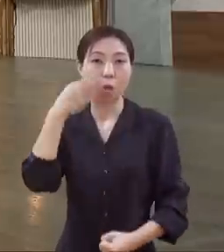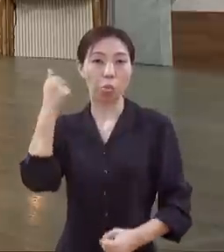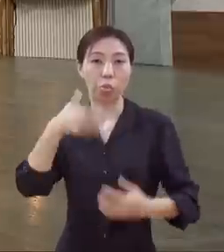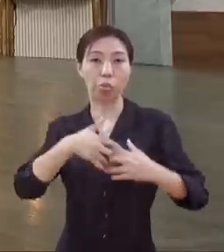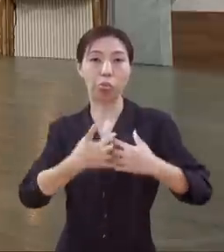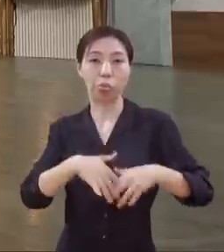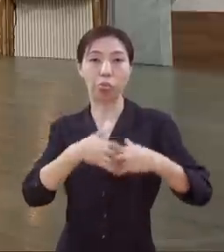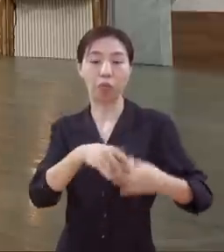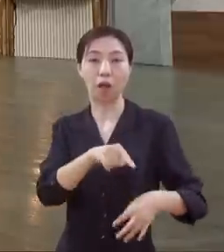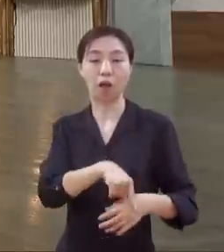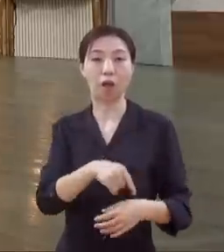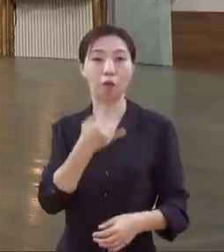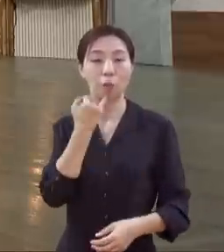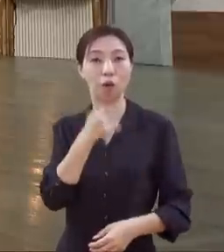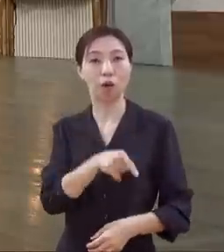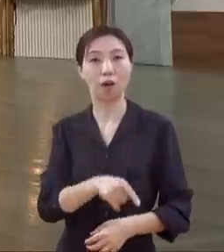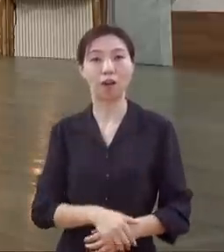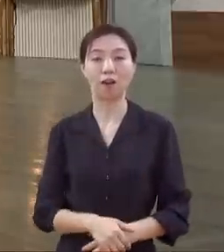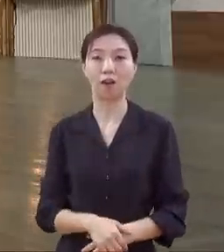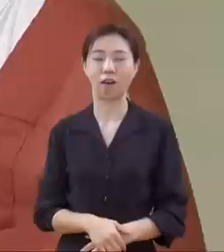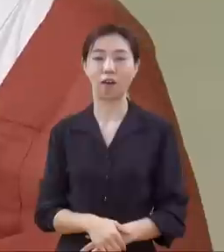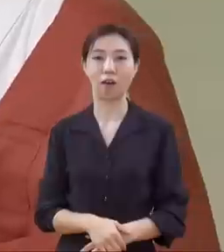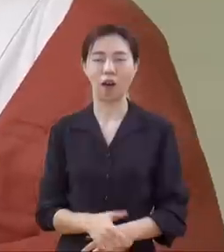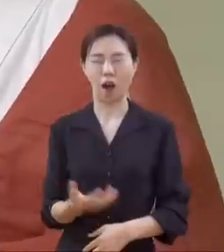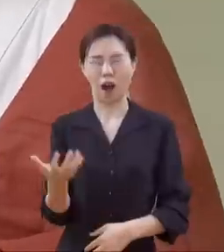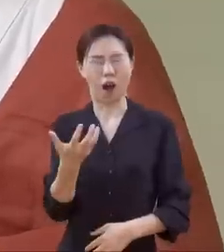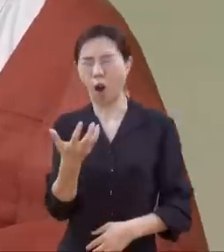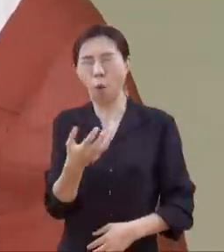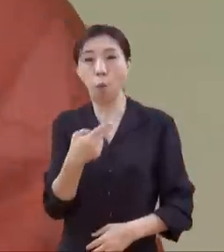흔적도 없이 그 통증이 사라져 버렸대요